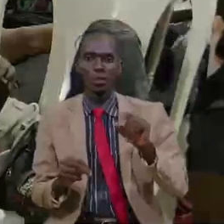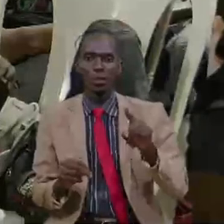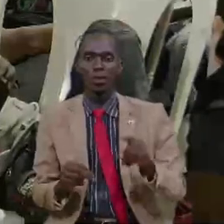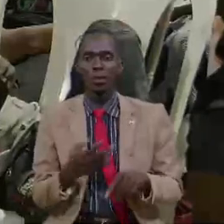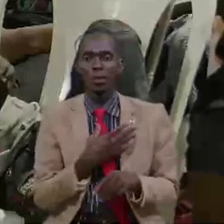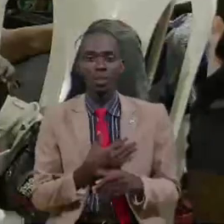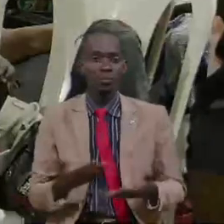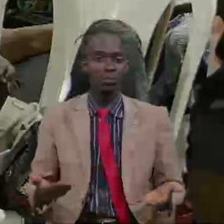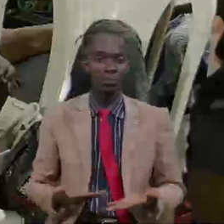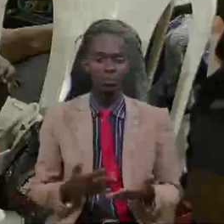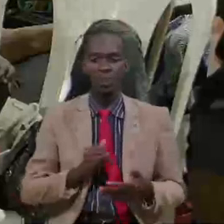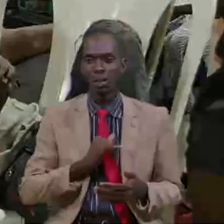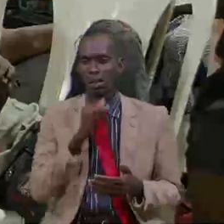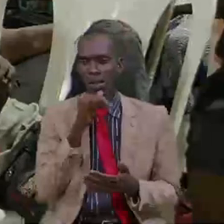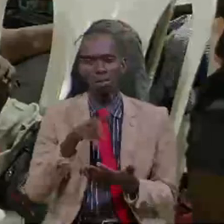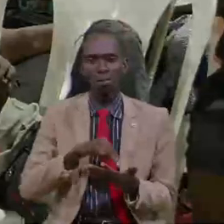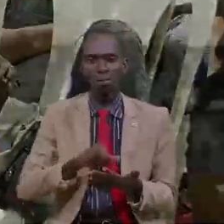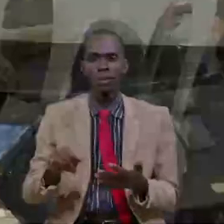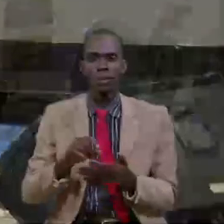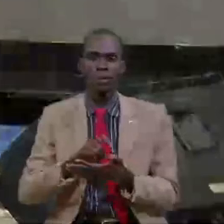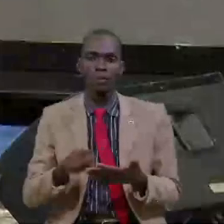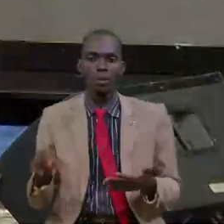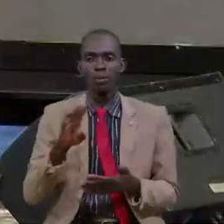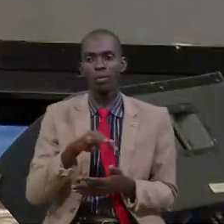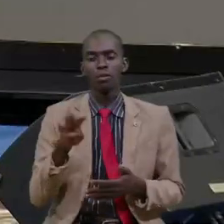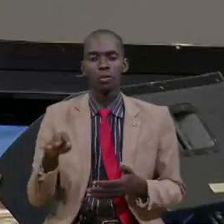nous lisons ici le verset 44.